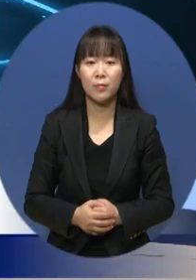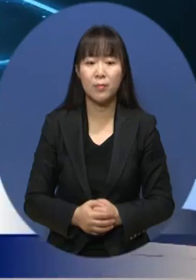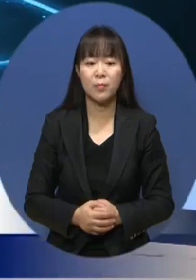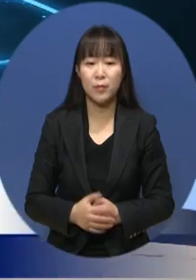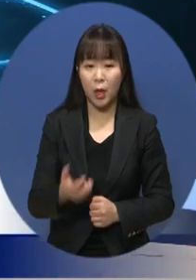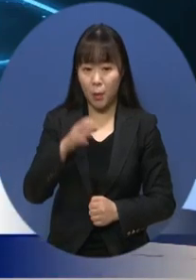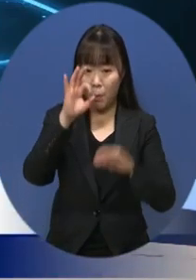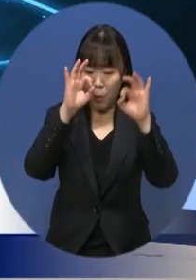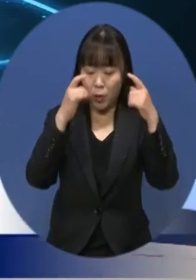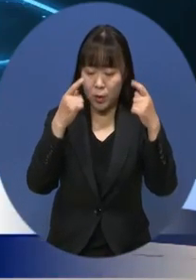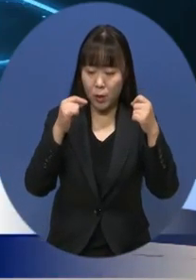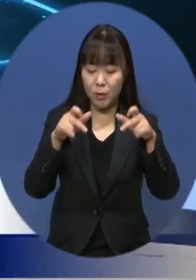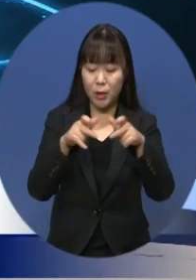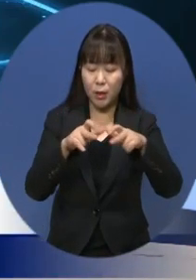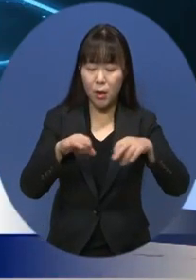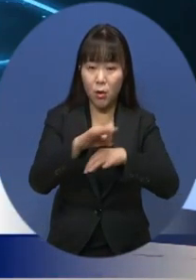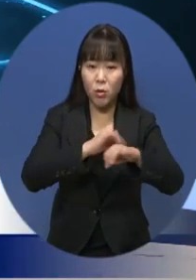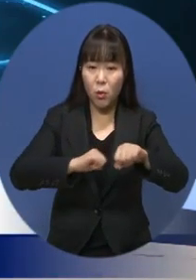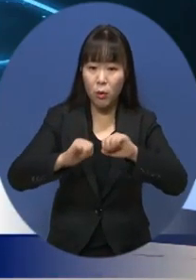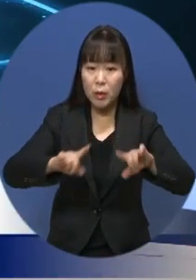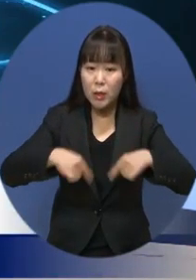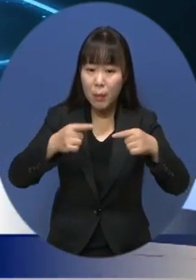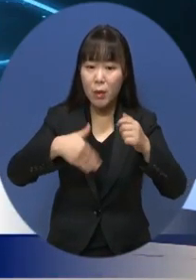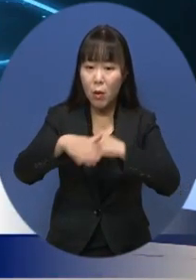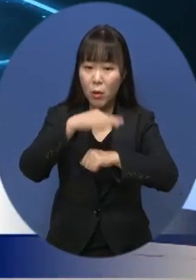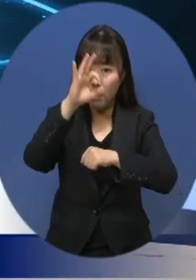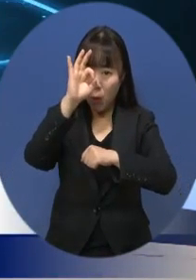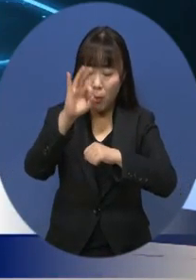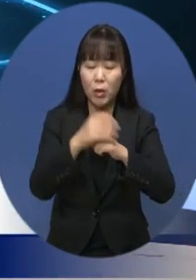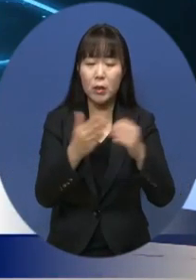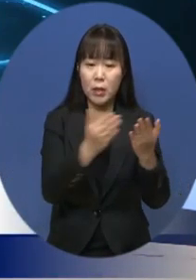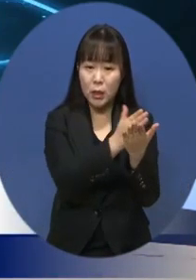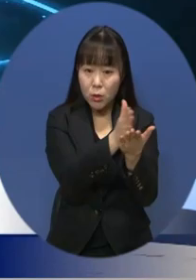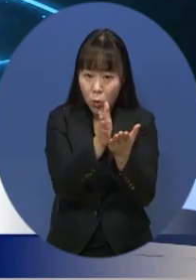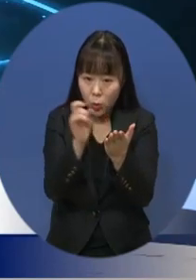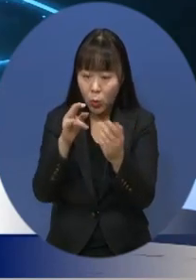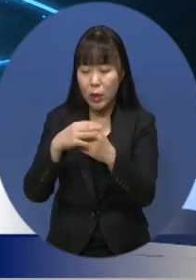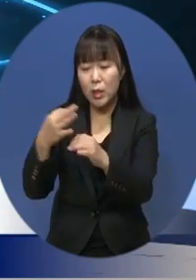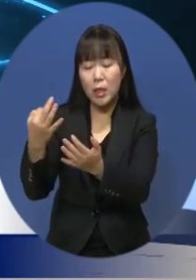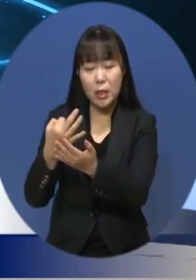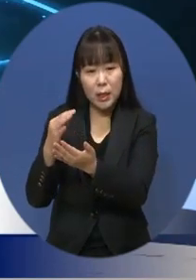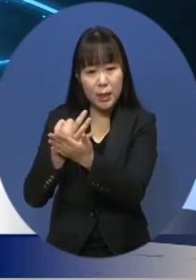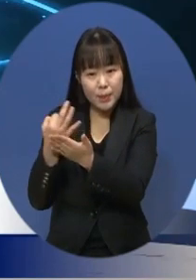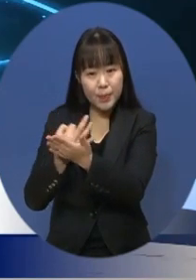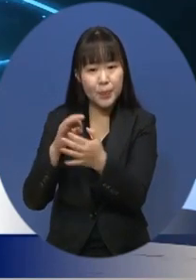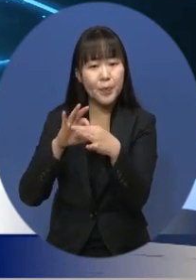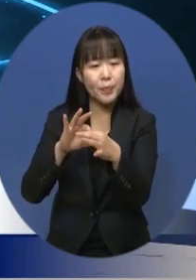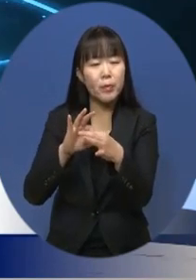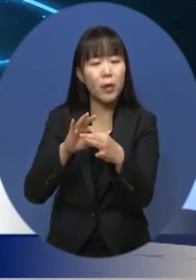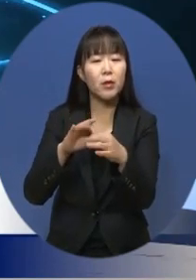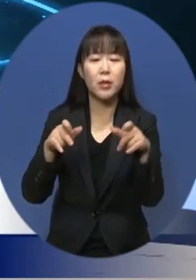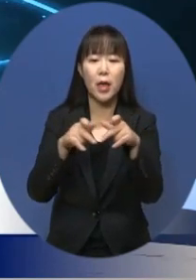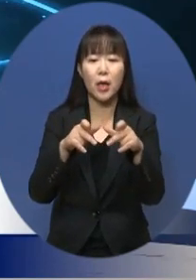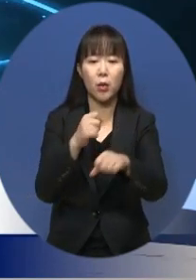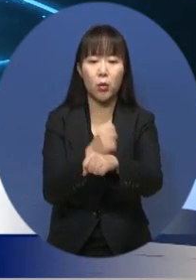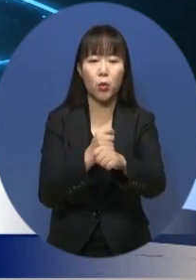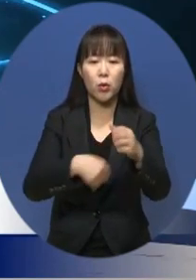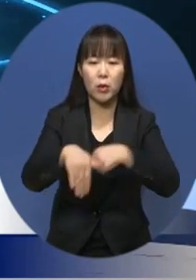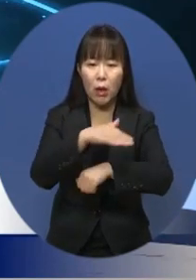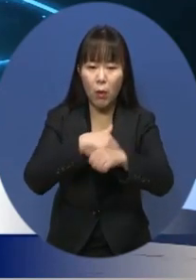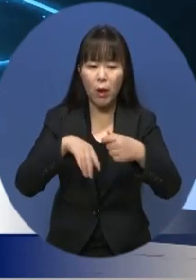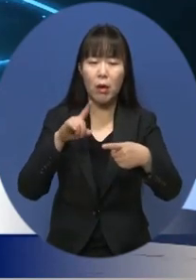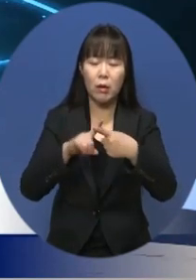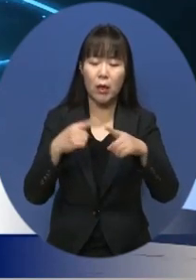앞서 보신 장애인의 경제활동 참여 현황을 보면 직종과 임금 부문에서 장애인을 위한 노동시장